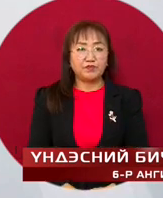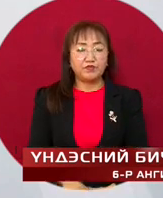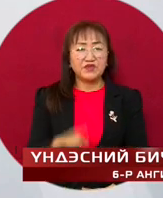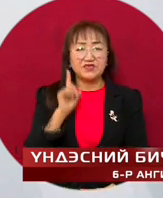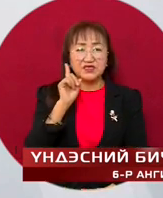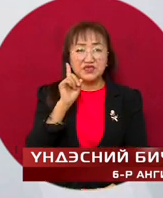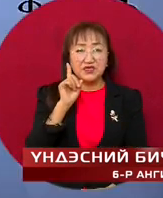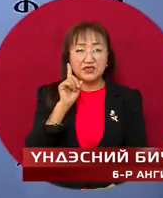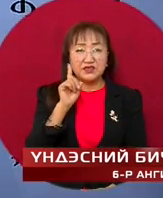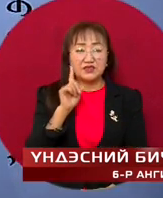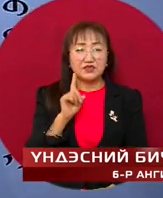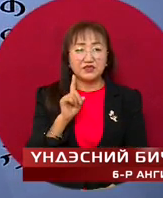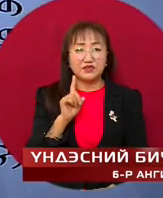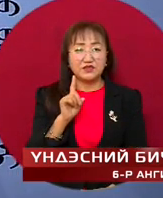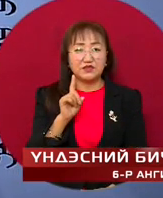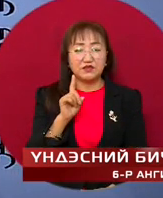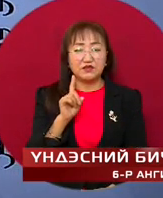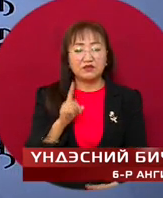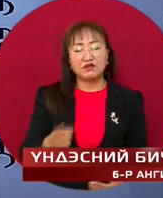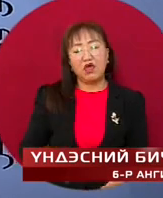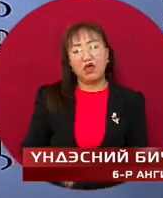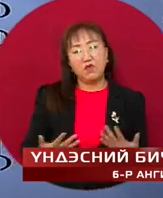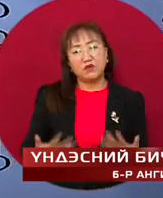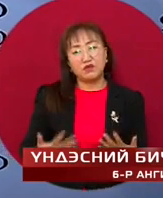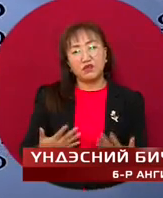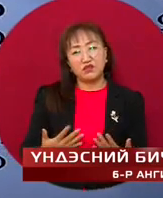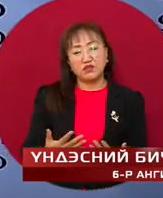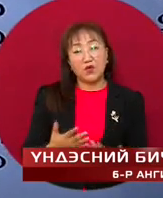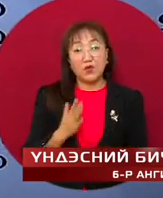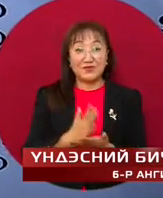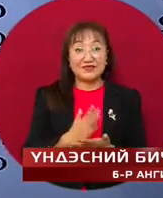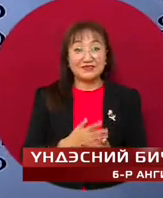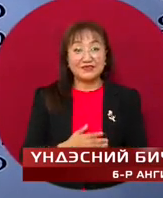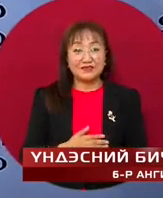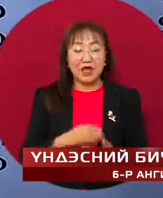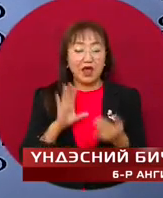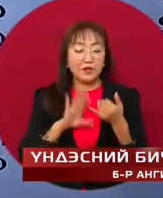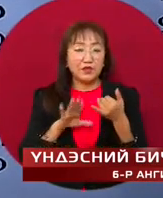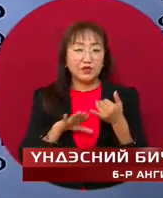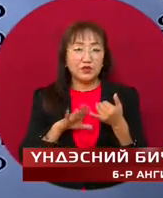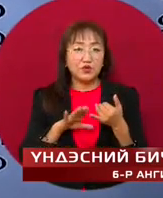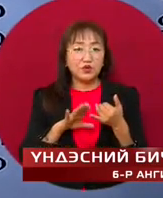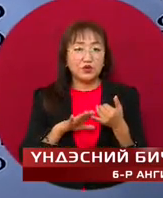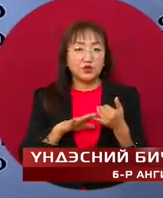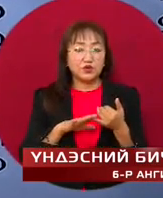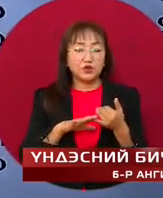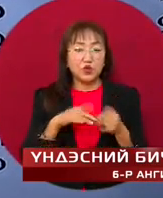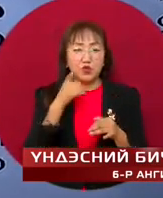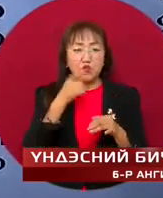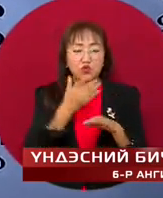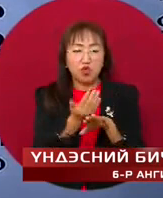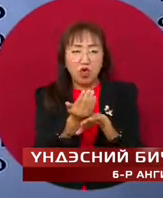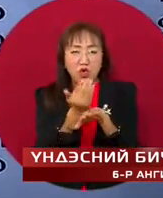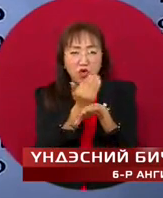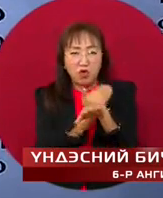Тэдний нэг нь маш залах уу. Хамгийн сүүлд нь бусдын хойно